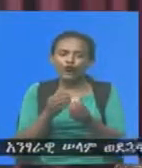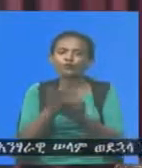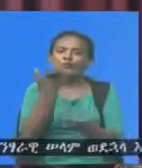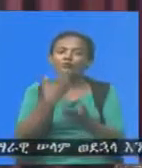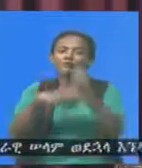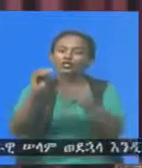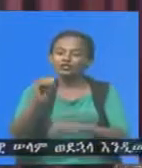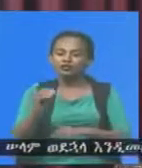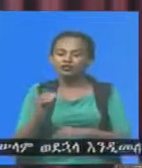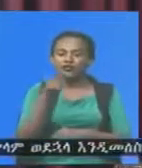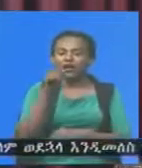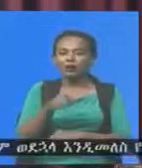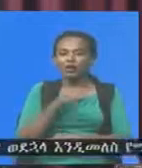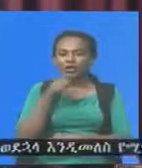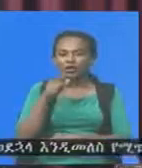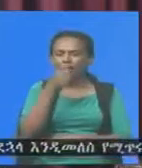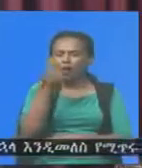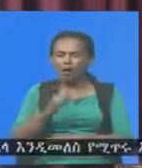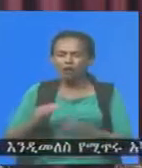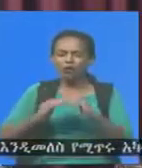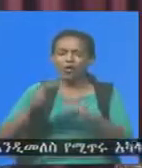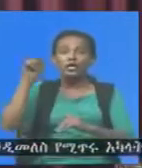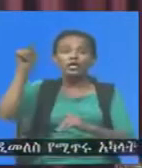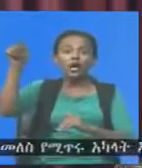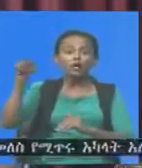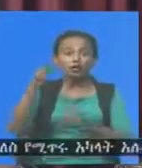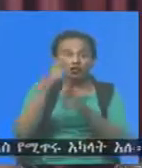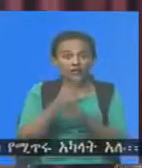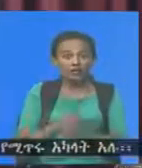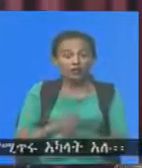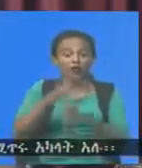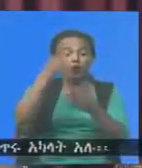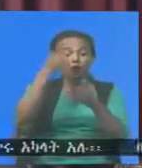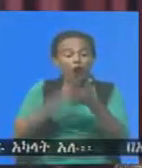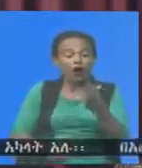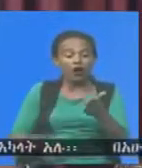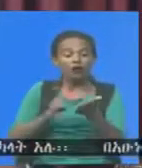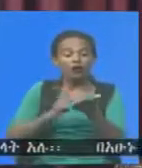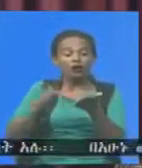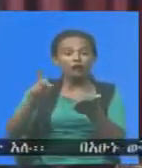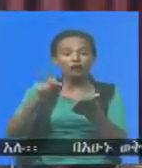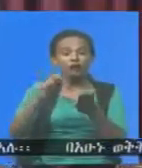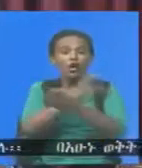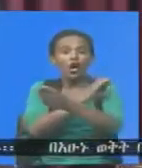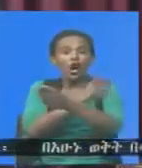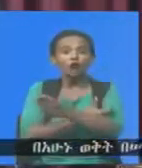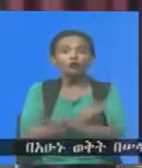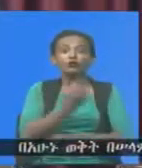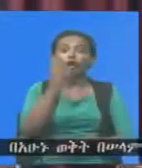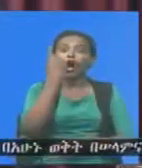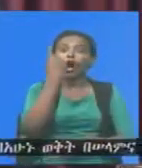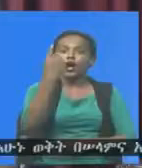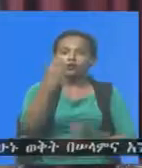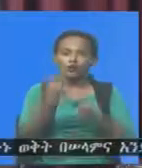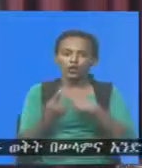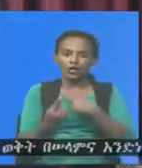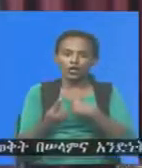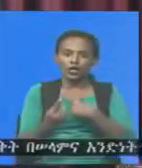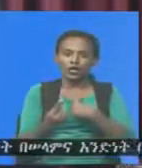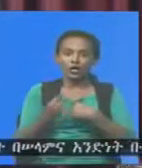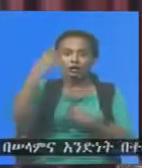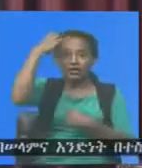ይሄ ከማንም በላይ ያን ድንበር ለማስከበር ዋጋ ከከፈሉት ኃይሎች አንዱ ነኝ ድርጅቴም